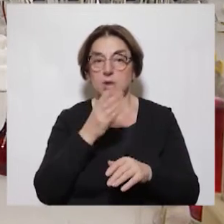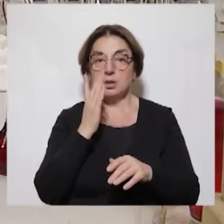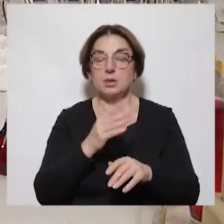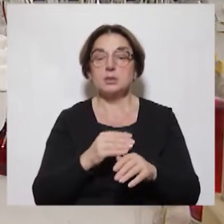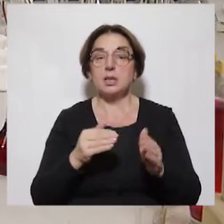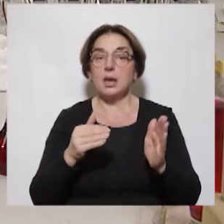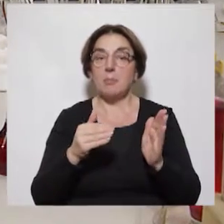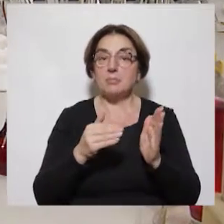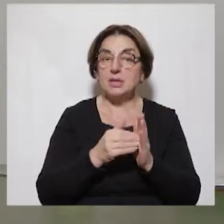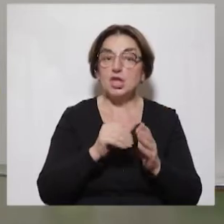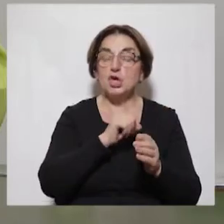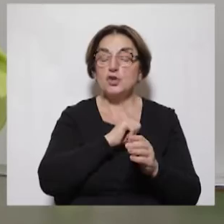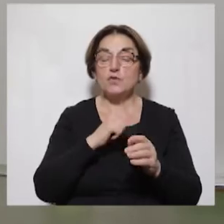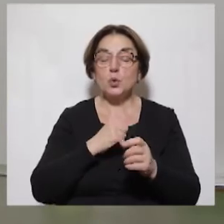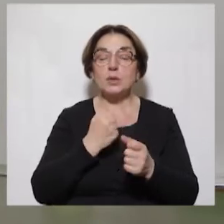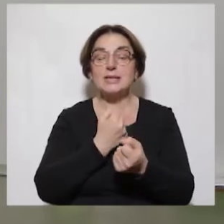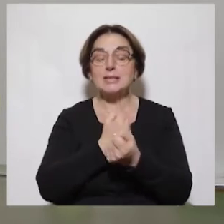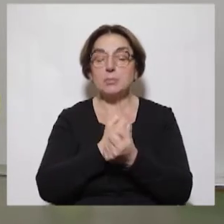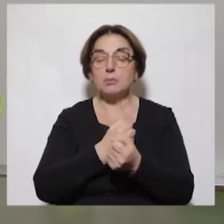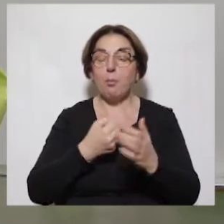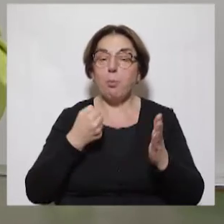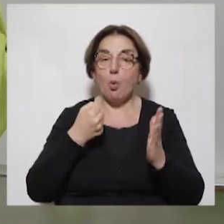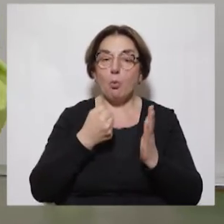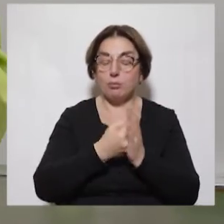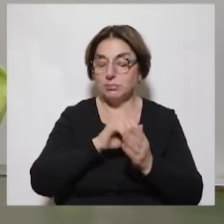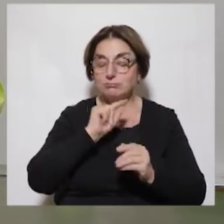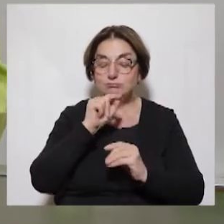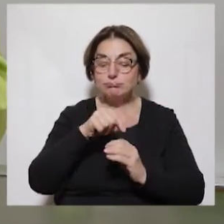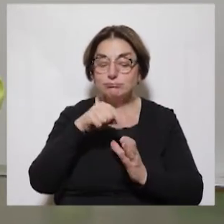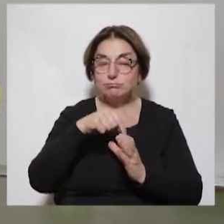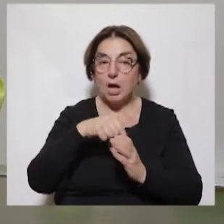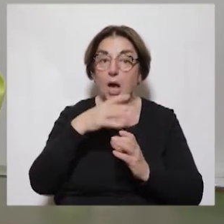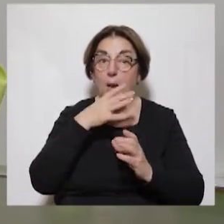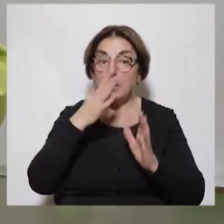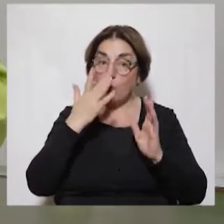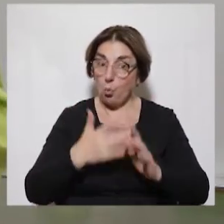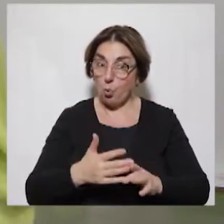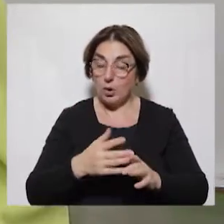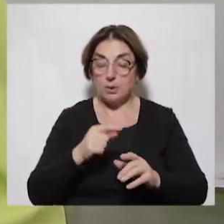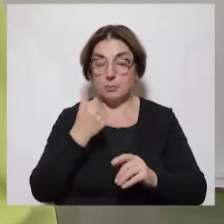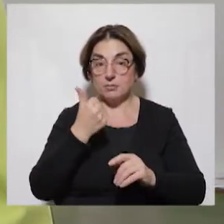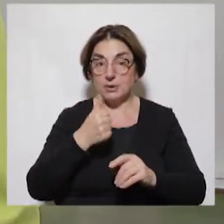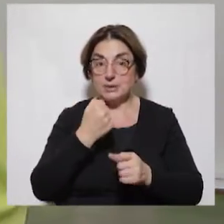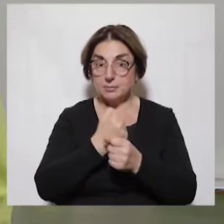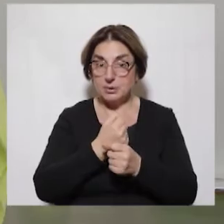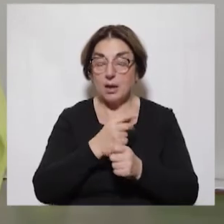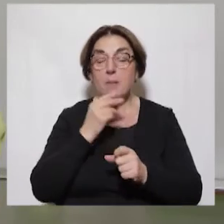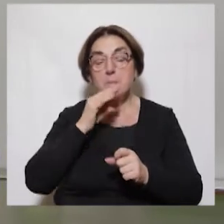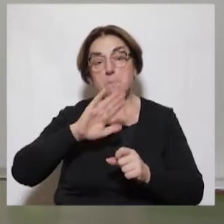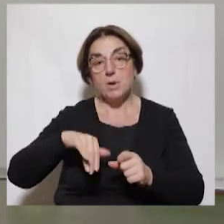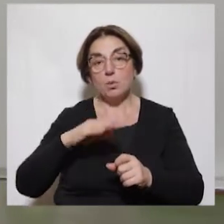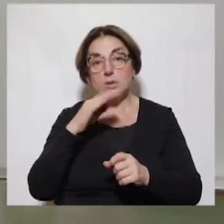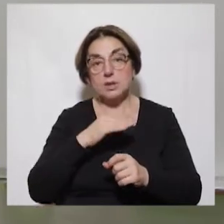იქამდე, სანამ ეთილი სპირტი სრულად არ გამოიხდება. შემდეგ უკვე დაიწყება წყლის გამოხდა, მაგრამ მე აღვნიშნე